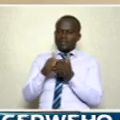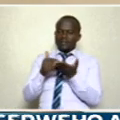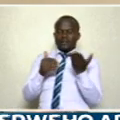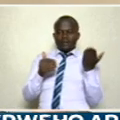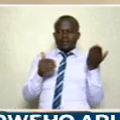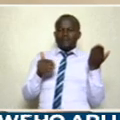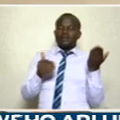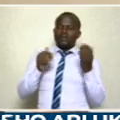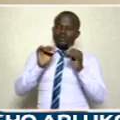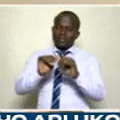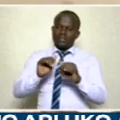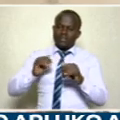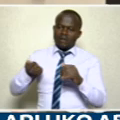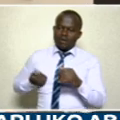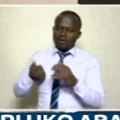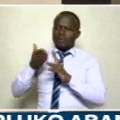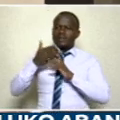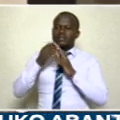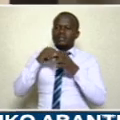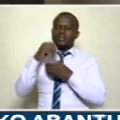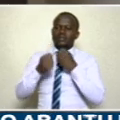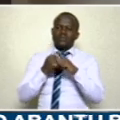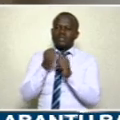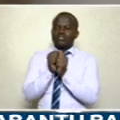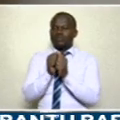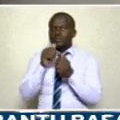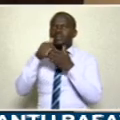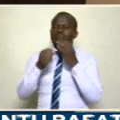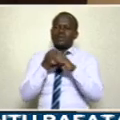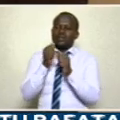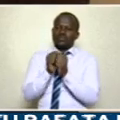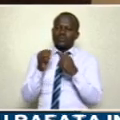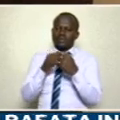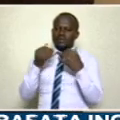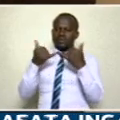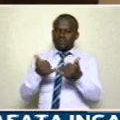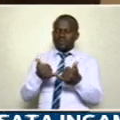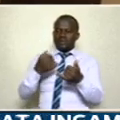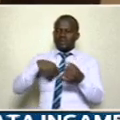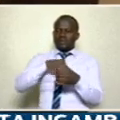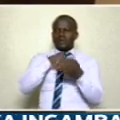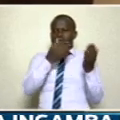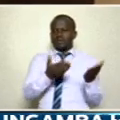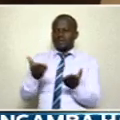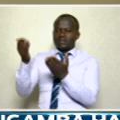uretse abakobwa bari hagati y'imyaka 10 na 18, ubu tunakira